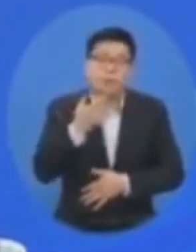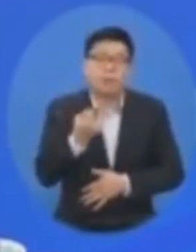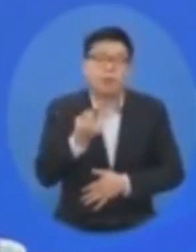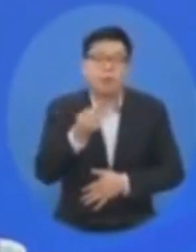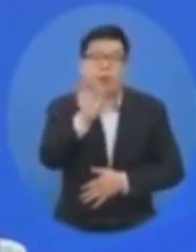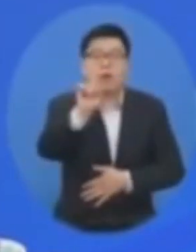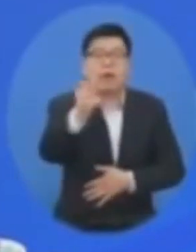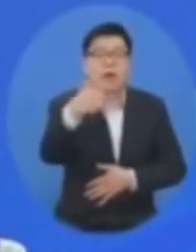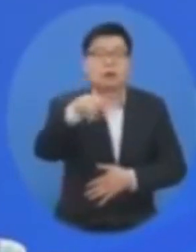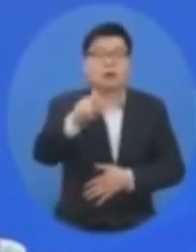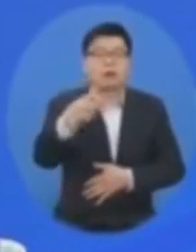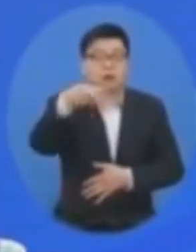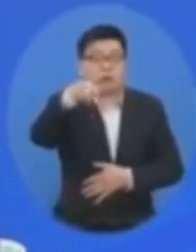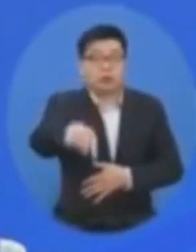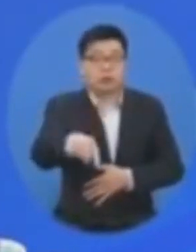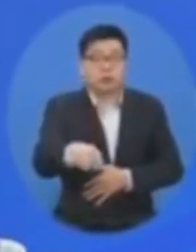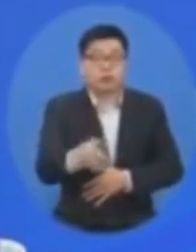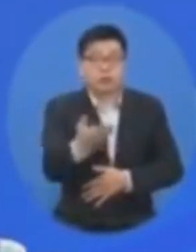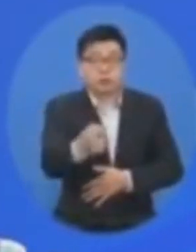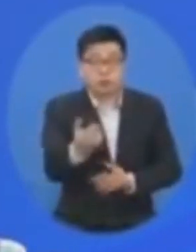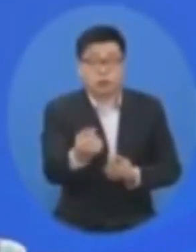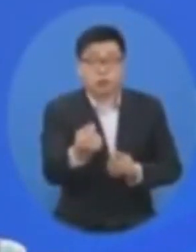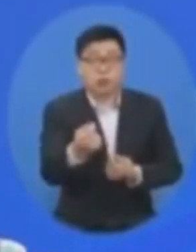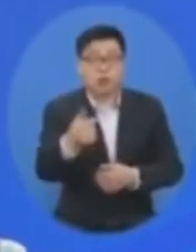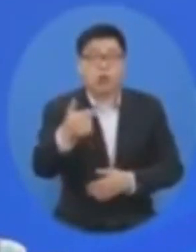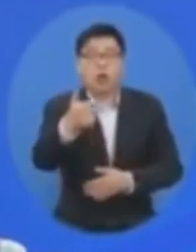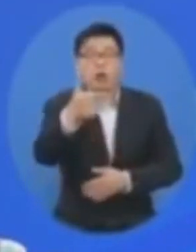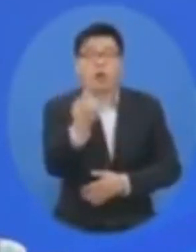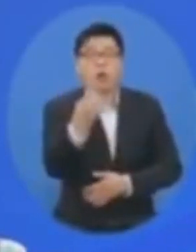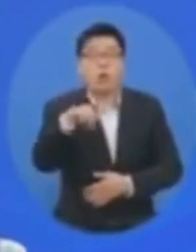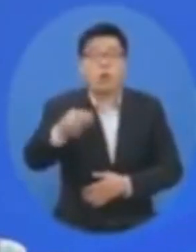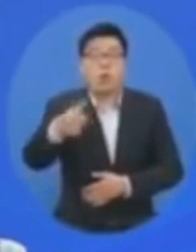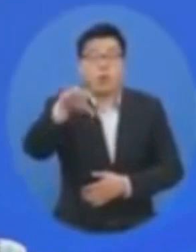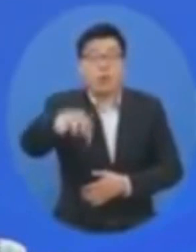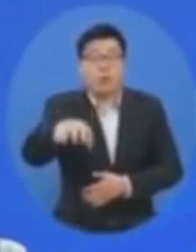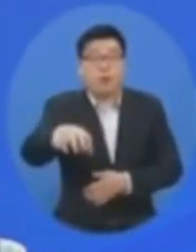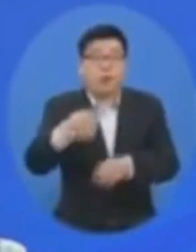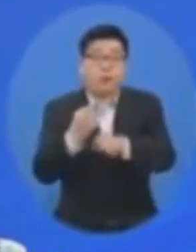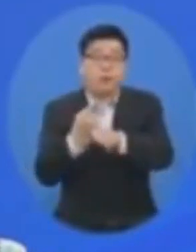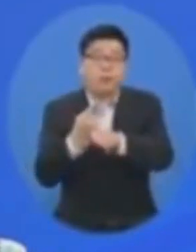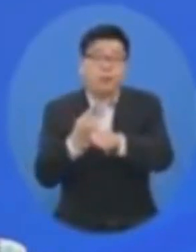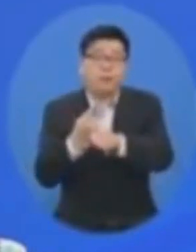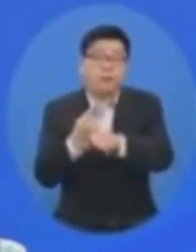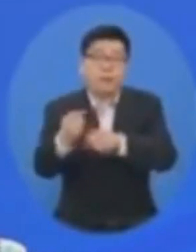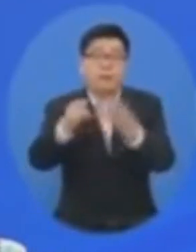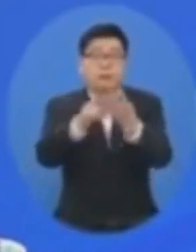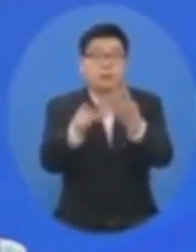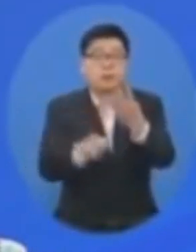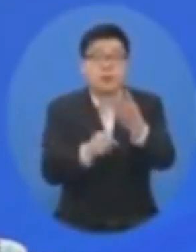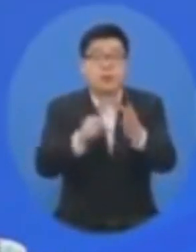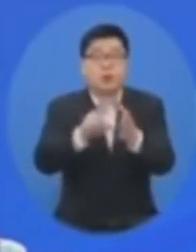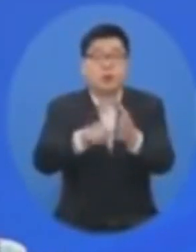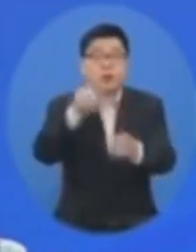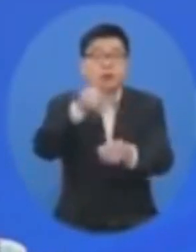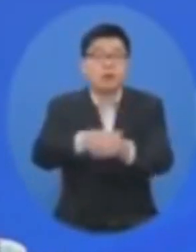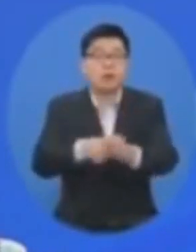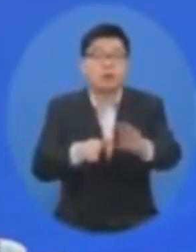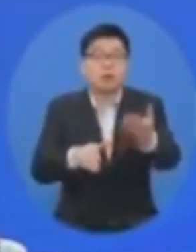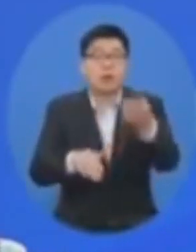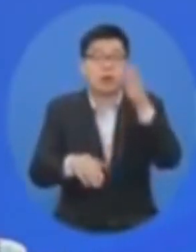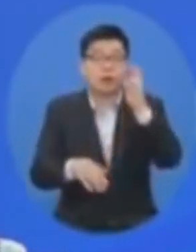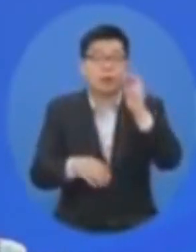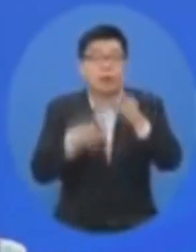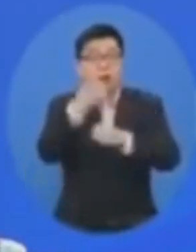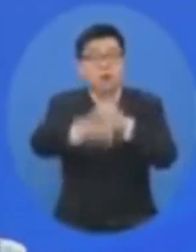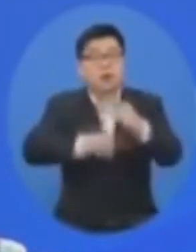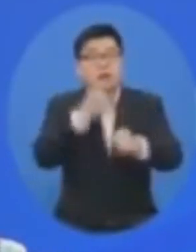안철수 후보도 그래요. 자기가 하려면 노원에 내년 그 4월 돼야 지금 보궐선거를 합니다.